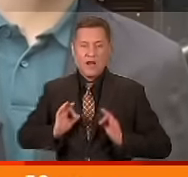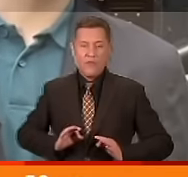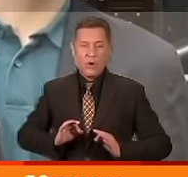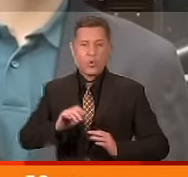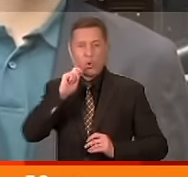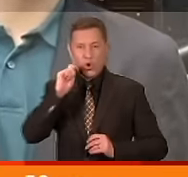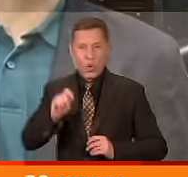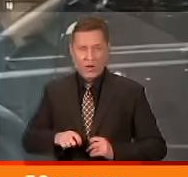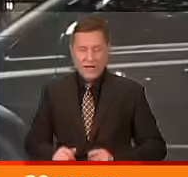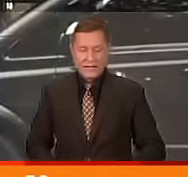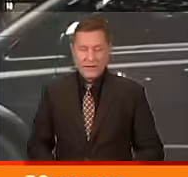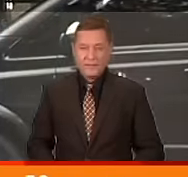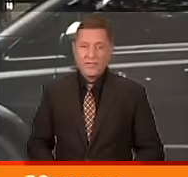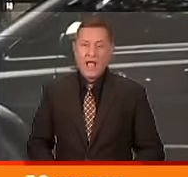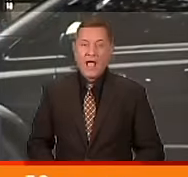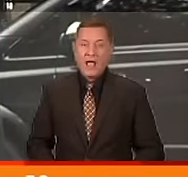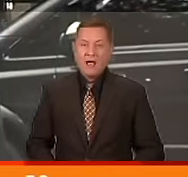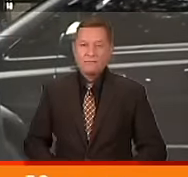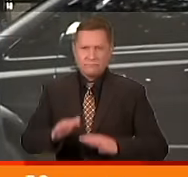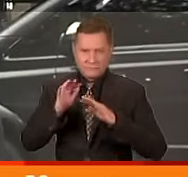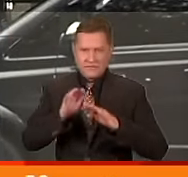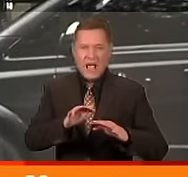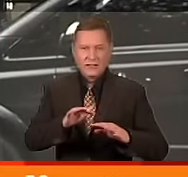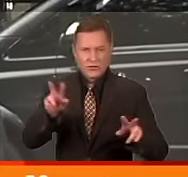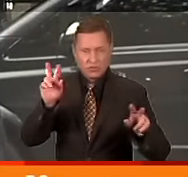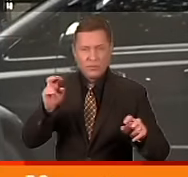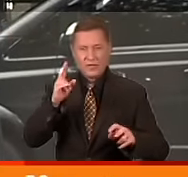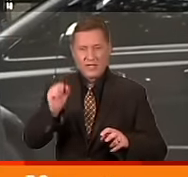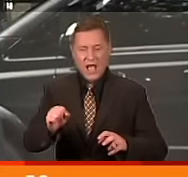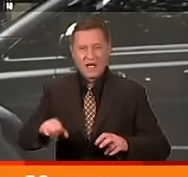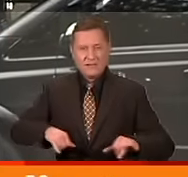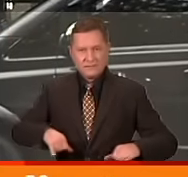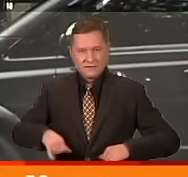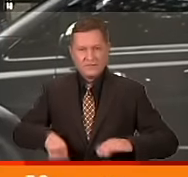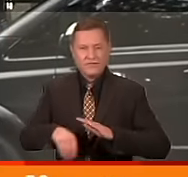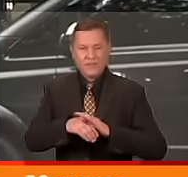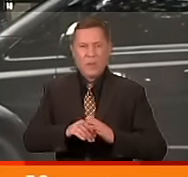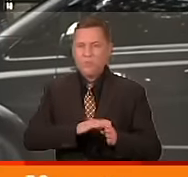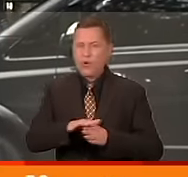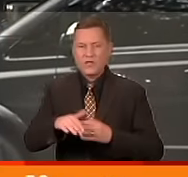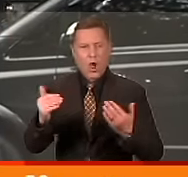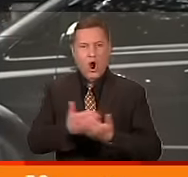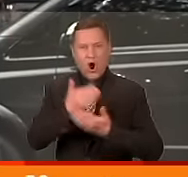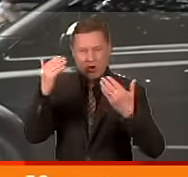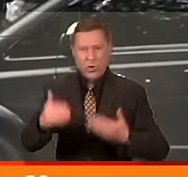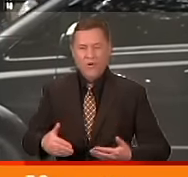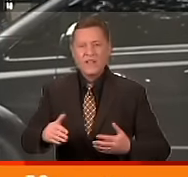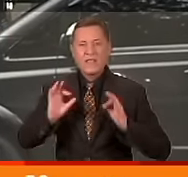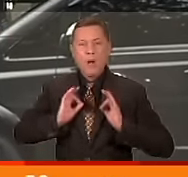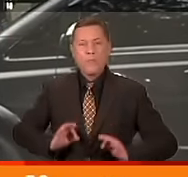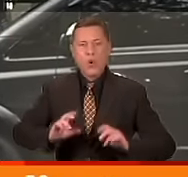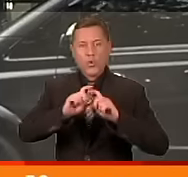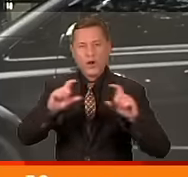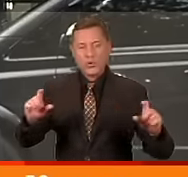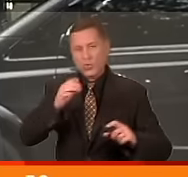Добрий вечір, Віто. Наступ на організоване злочинне угруповання і повне оновлення прокуратури. Про це сьогодні заявив